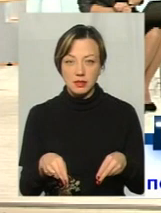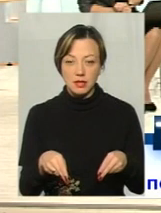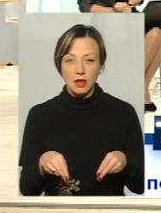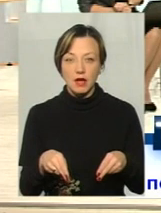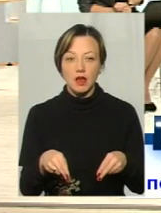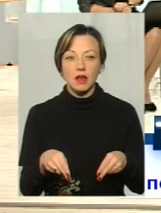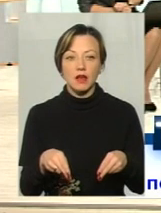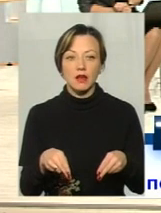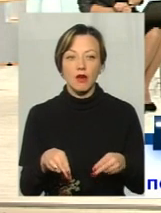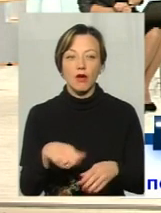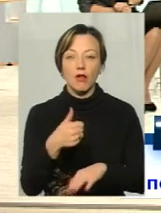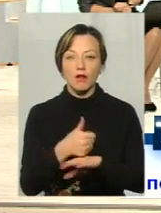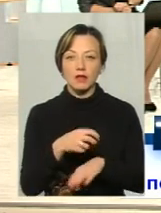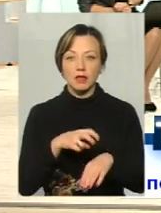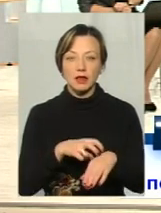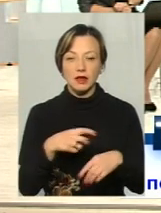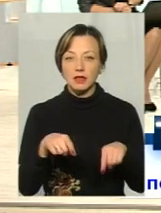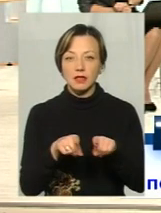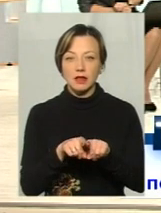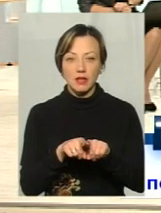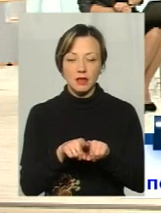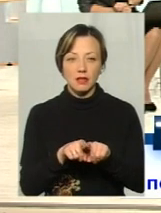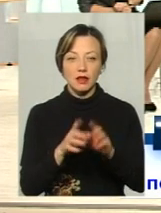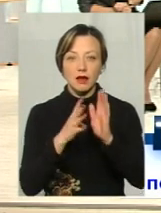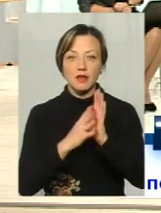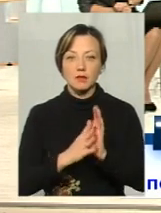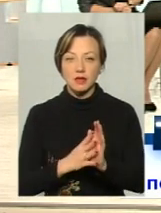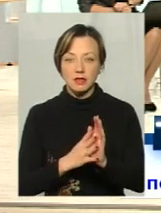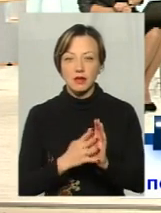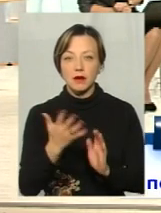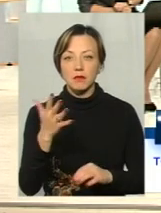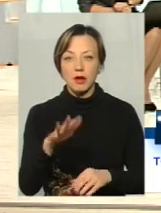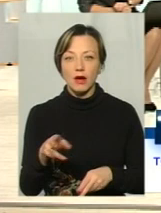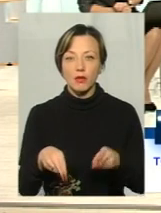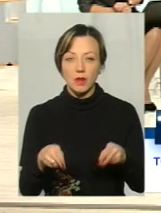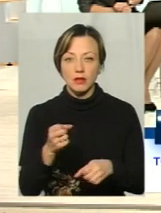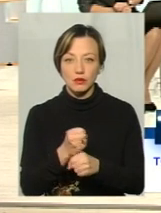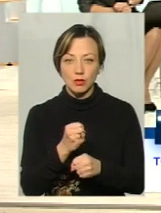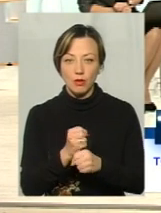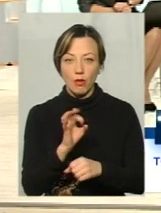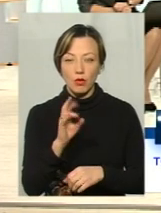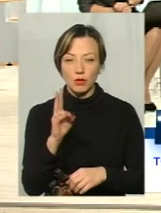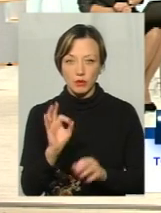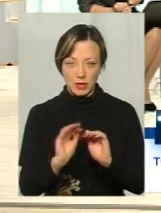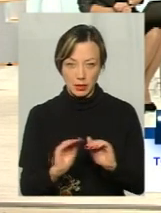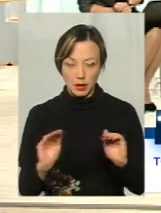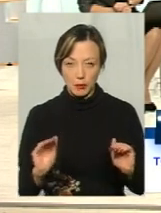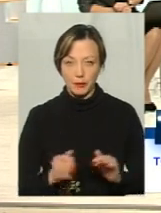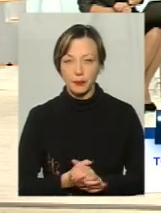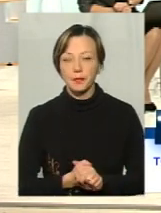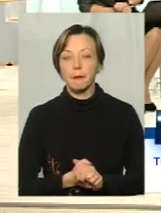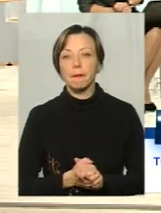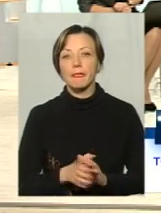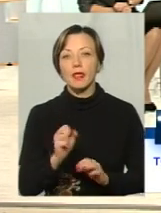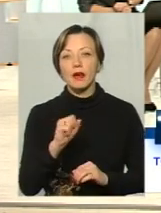Мороз говорив, там у нас операції, не так, за 9 місяців багато, у нас 5 операцій зроблено онкологічних. Але